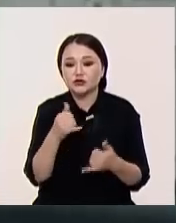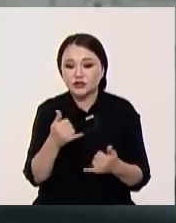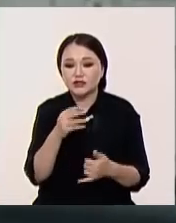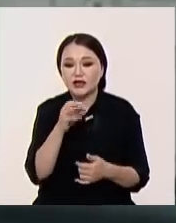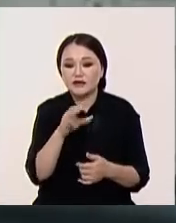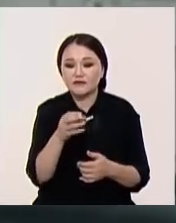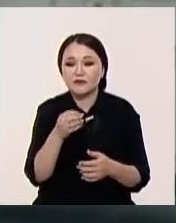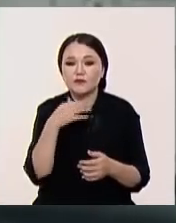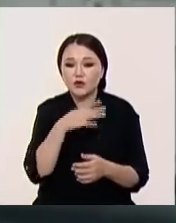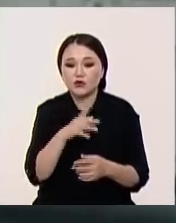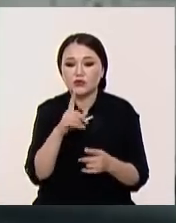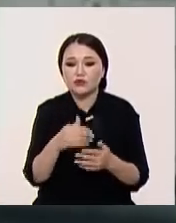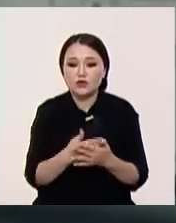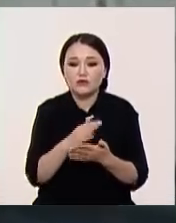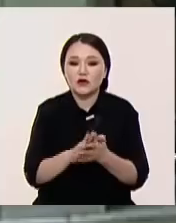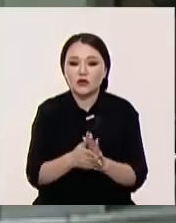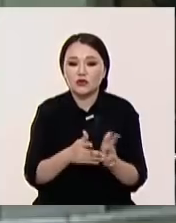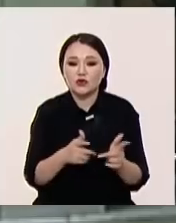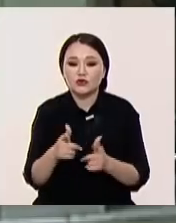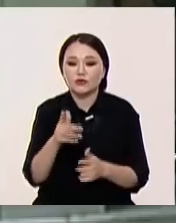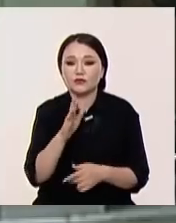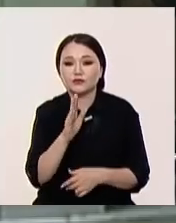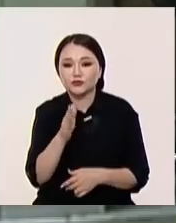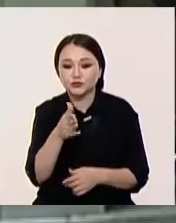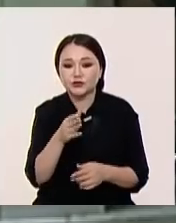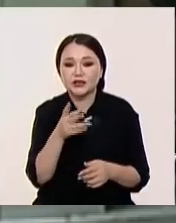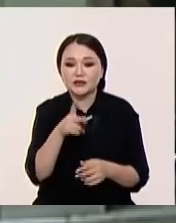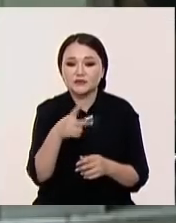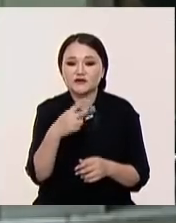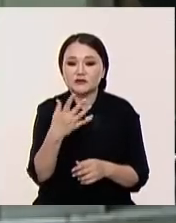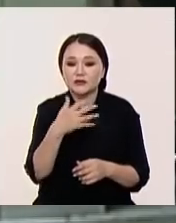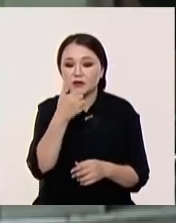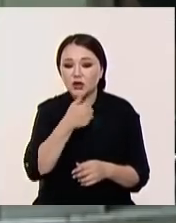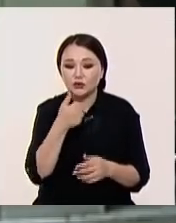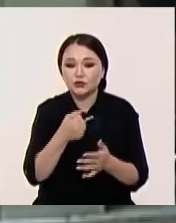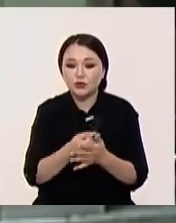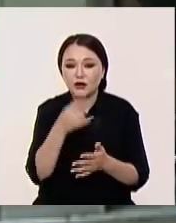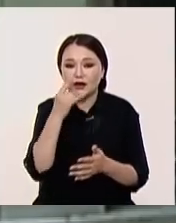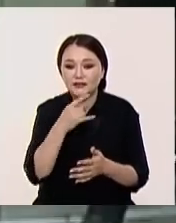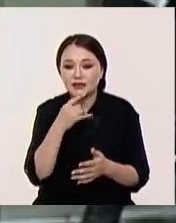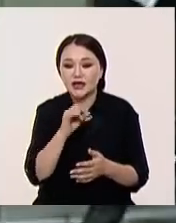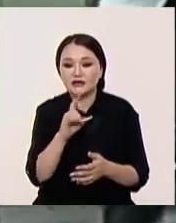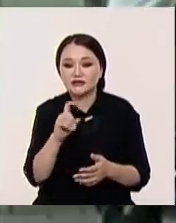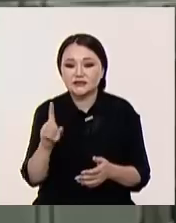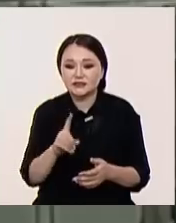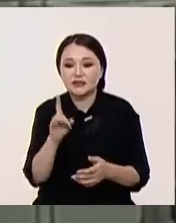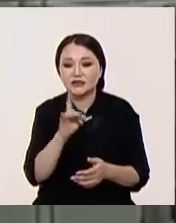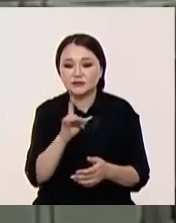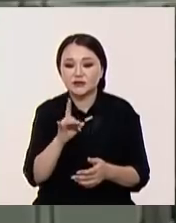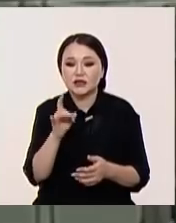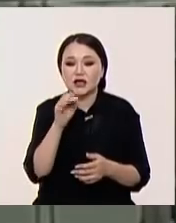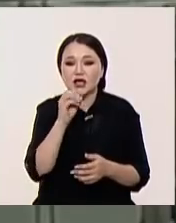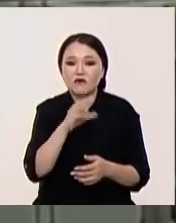жоғары. Дегенмен жаңа келісім дайындалып жатыр деді Жамаубаев. Осылайша 2025 жылға қарай Қазақстандағы акциз мөлшерлемесі